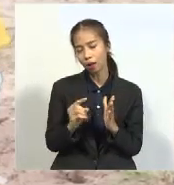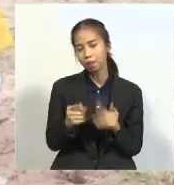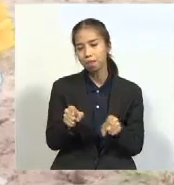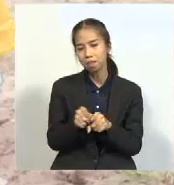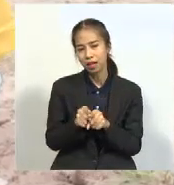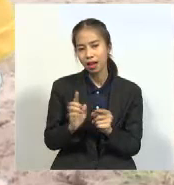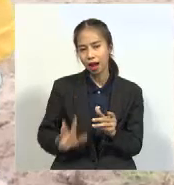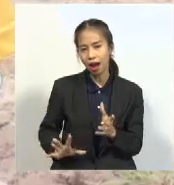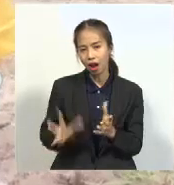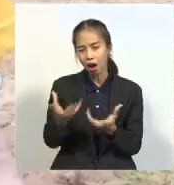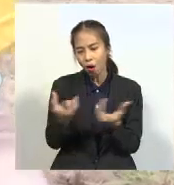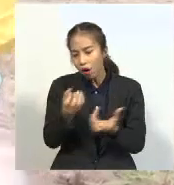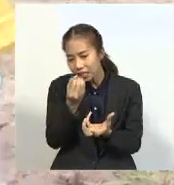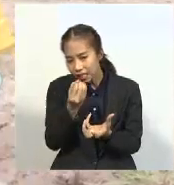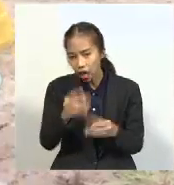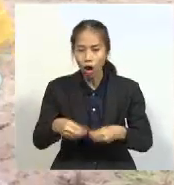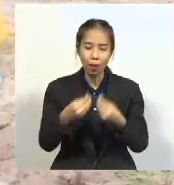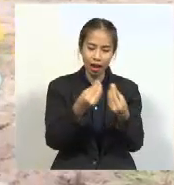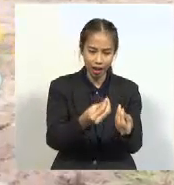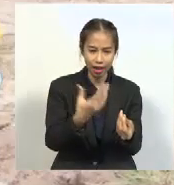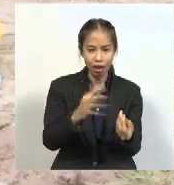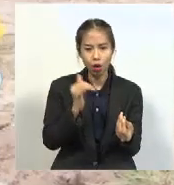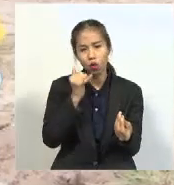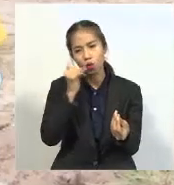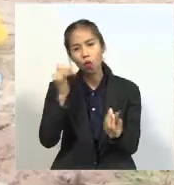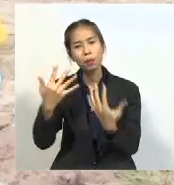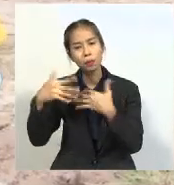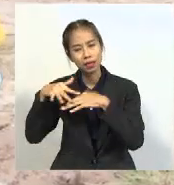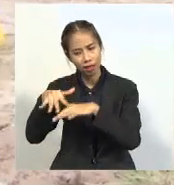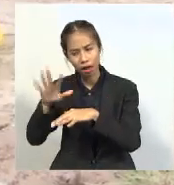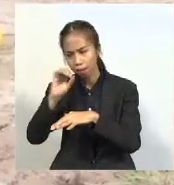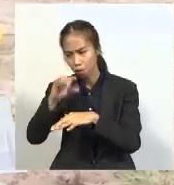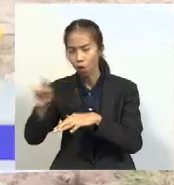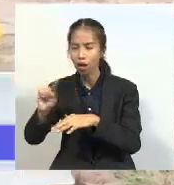แล้วก็ได้ติดต่อไปอีกฝ่ายนึงแล้วเขาก็บอกว่าจะมาทำ